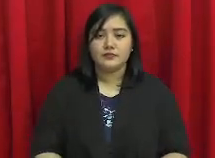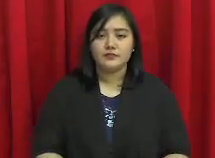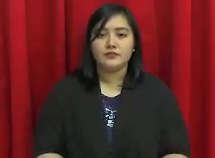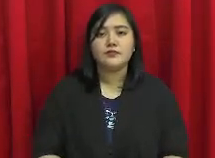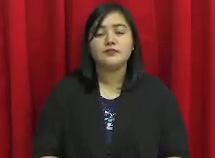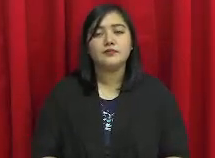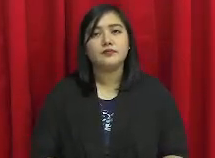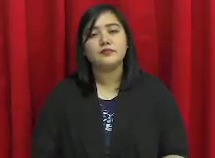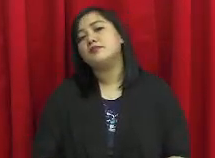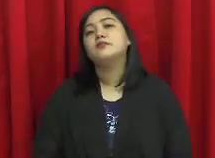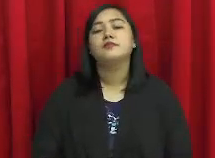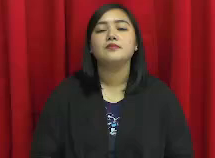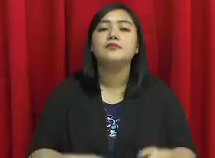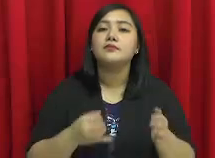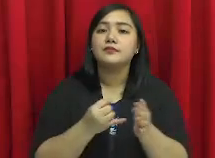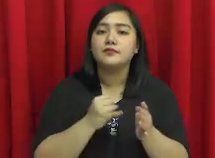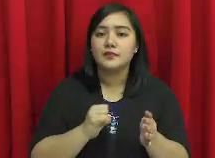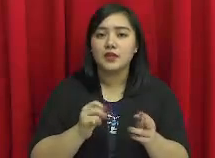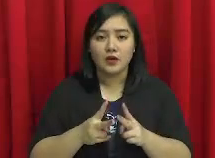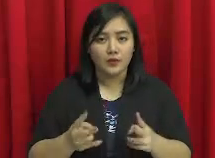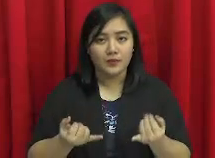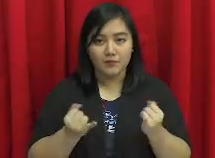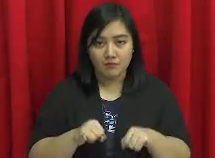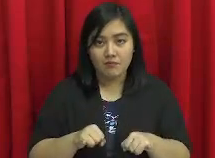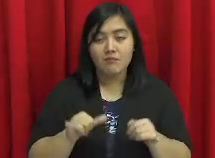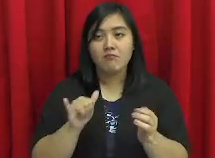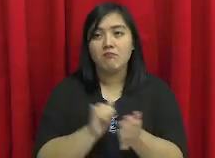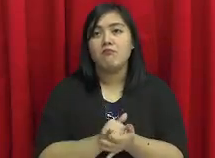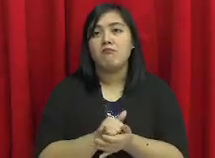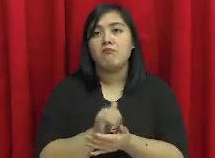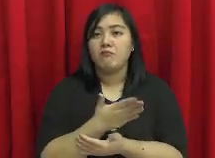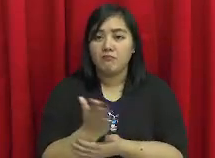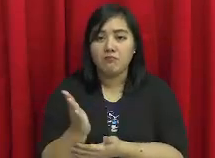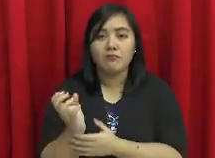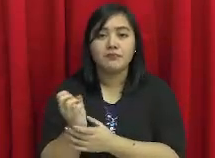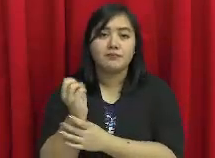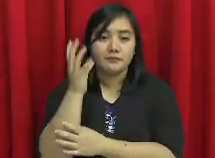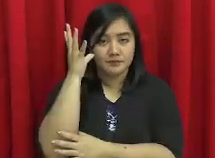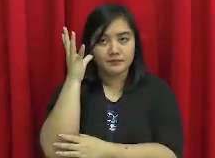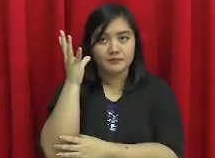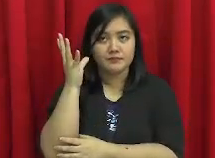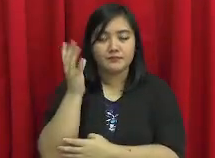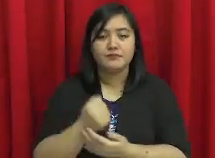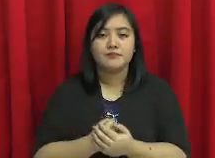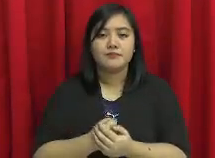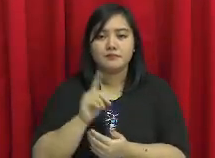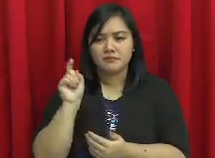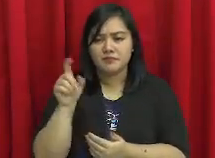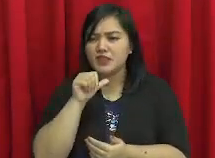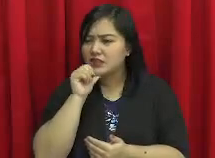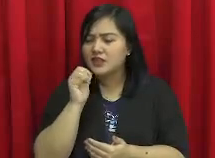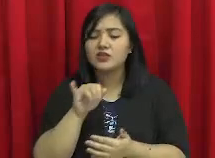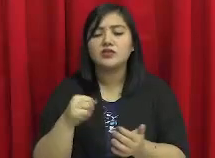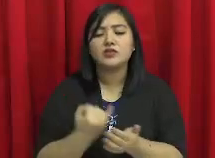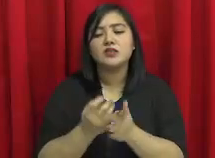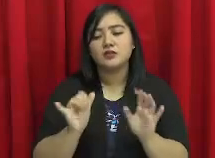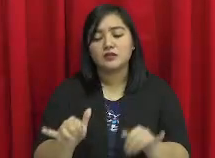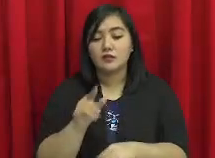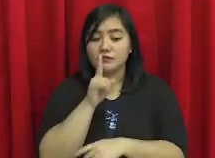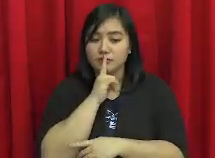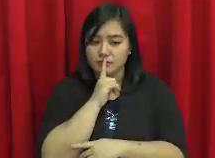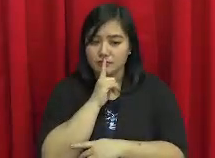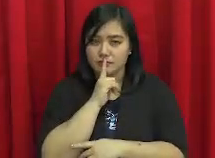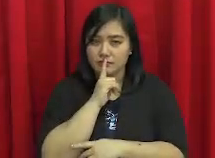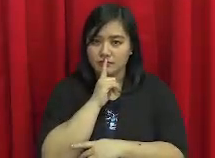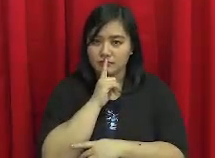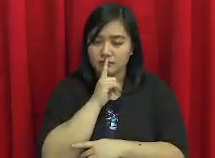dito? It is very important na lumago po tayo. Hindi po pwede na tatahi-tahimik lang tayo pagdating